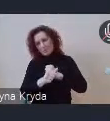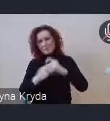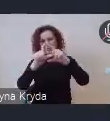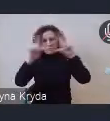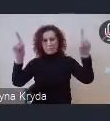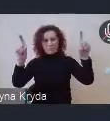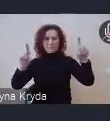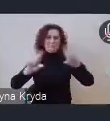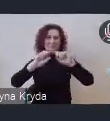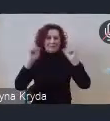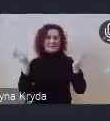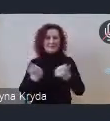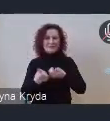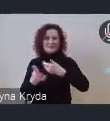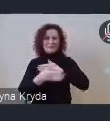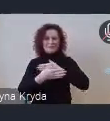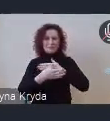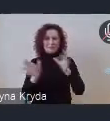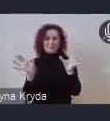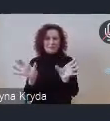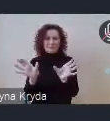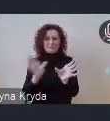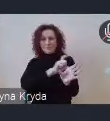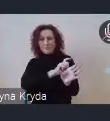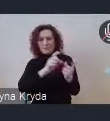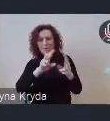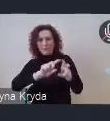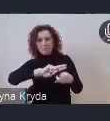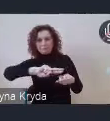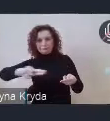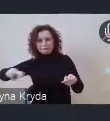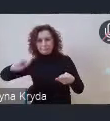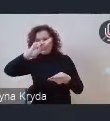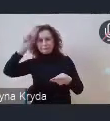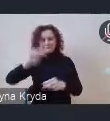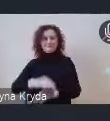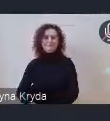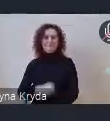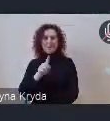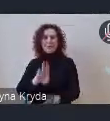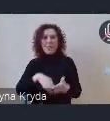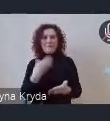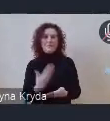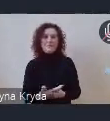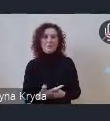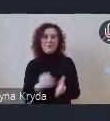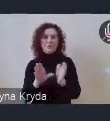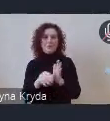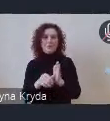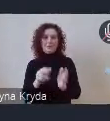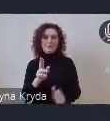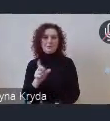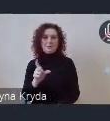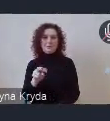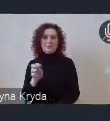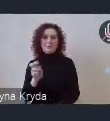być oznaczone taki przykład z Kluczborka to jest tutaj są otwarte na korytarz wiem czy